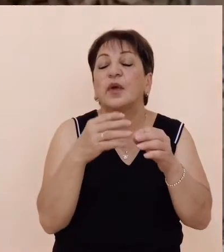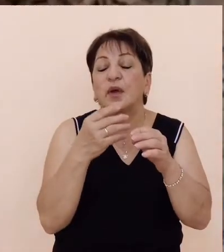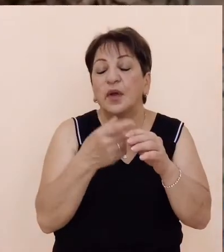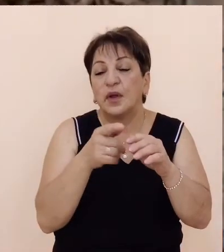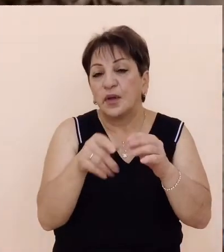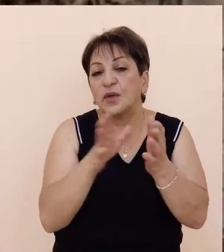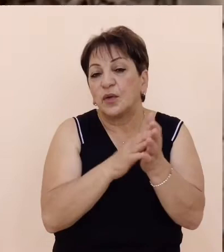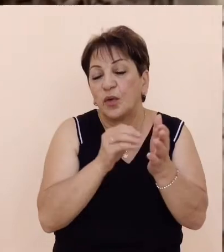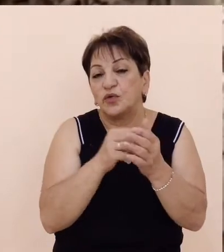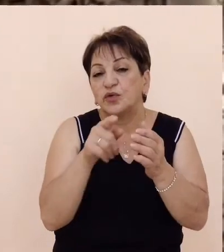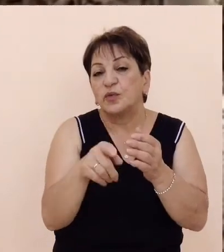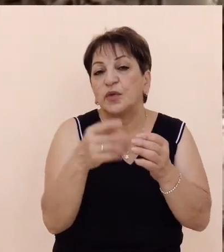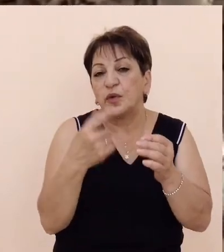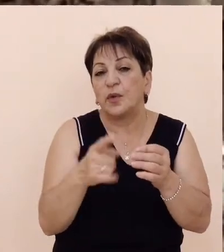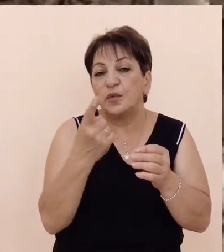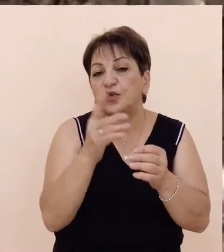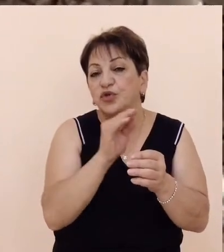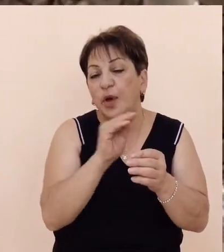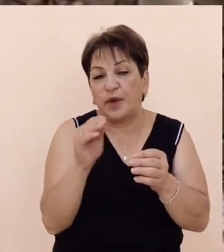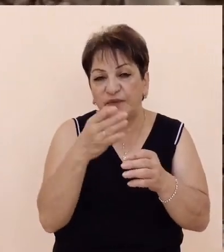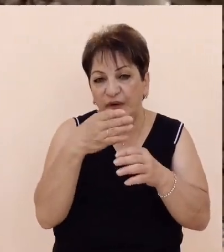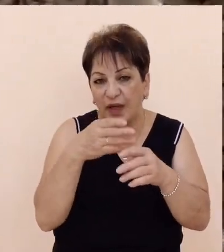է։